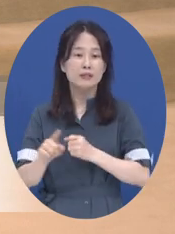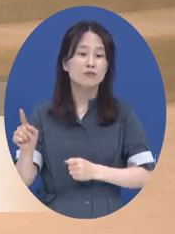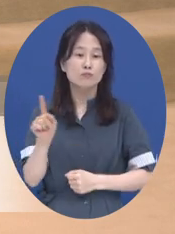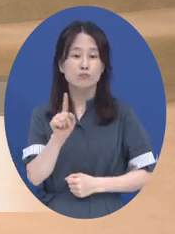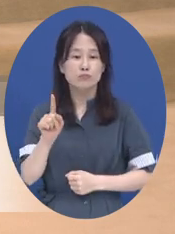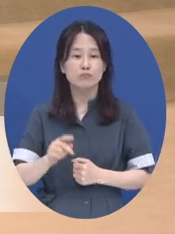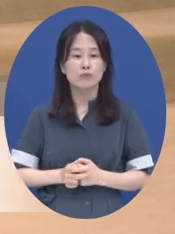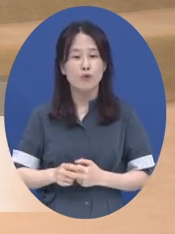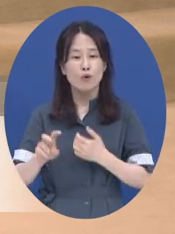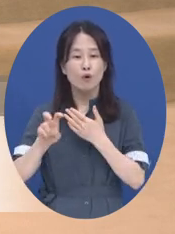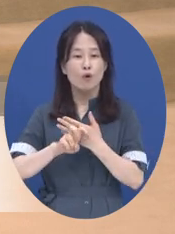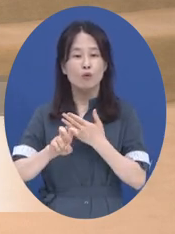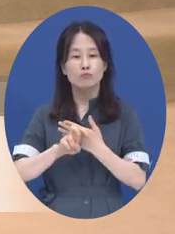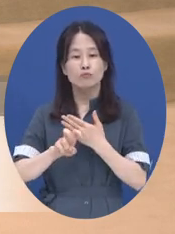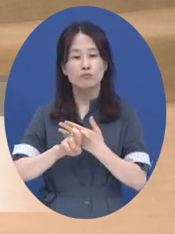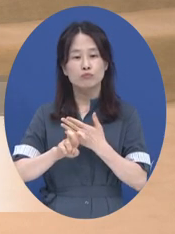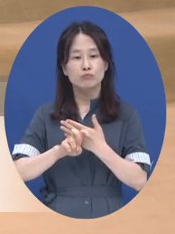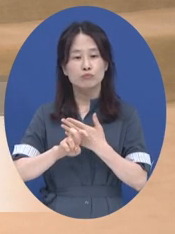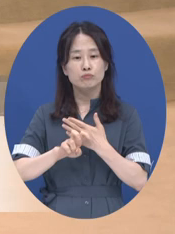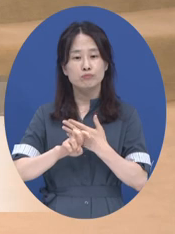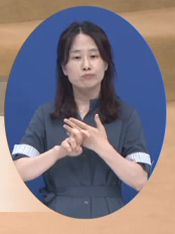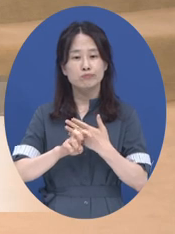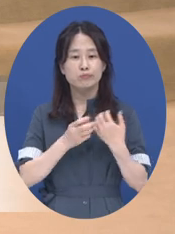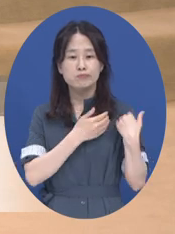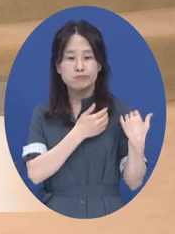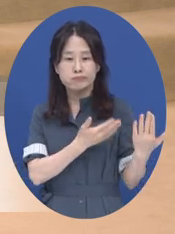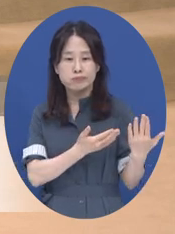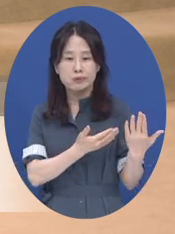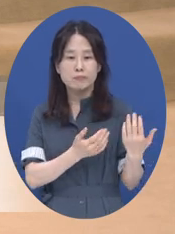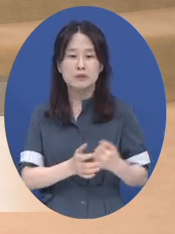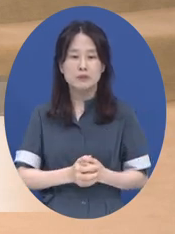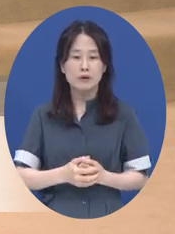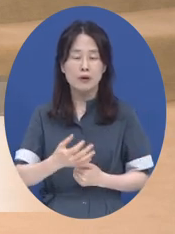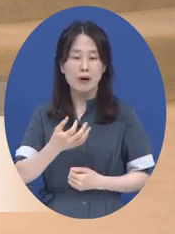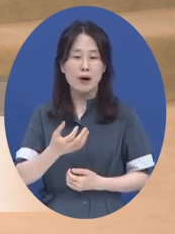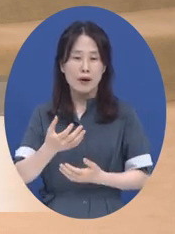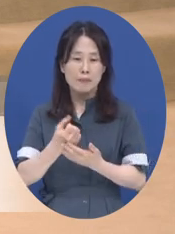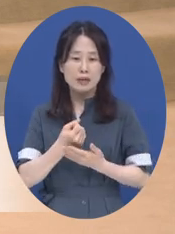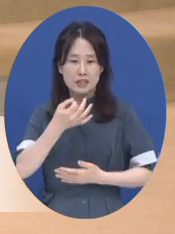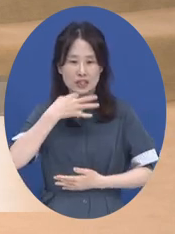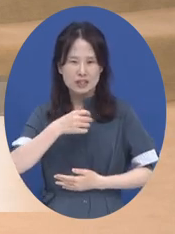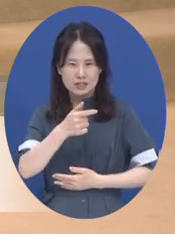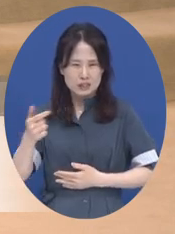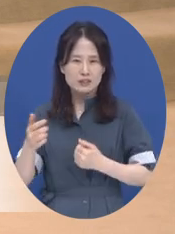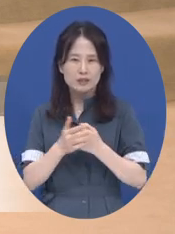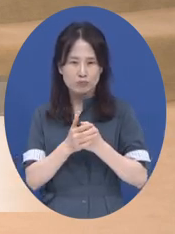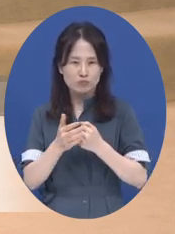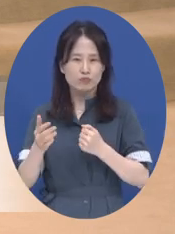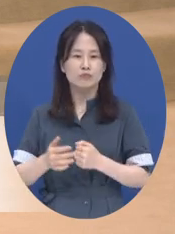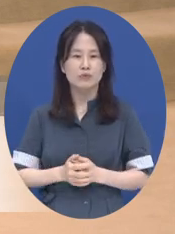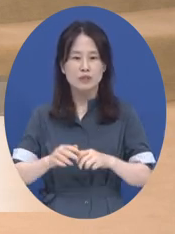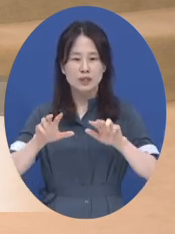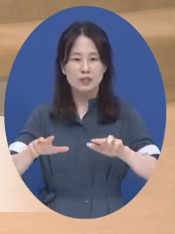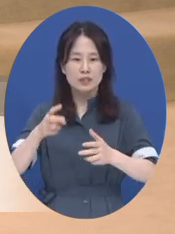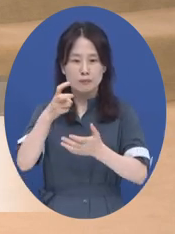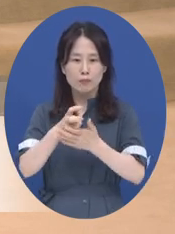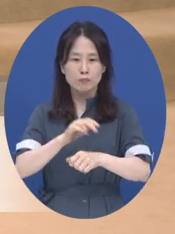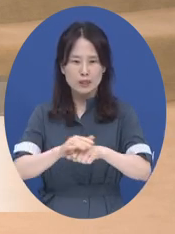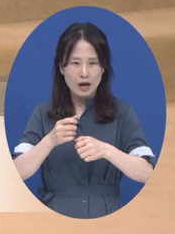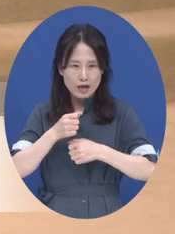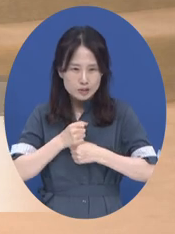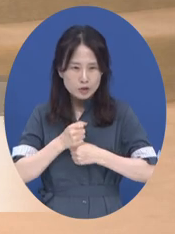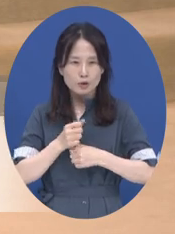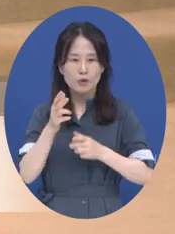반대하는 거는 그런 이 불법을 방치하면서 얻는 이익이 크기 때문이라고 생각합니다. 현재 있는 규정만 잘 지켜도